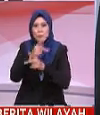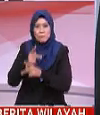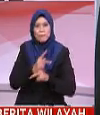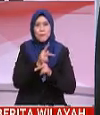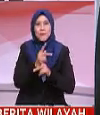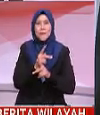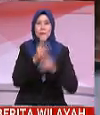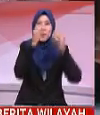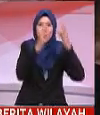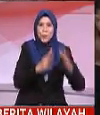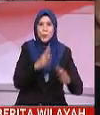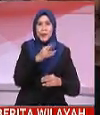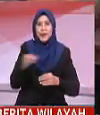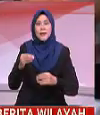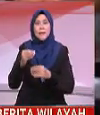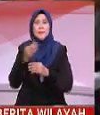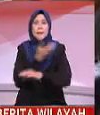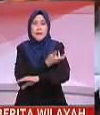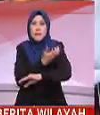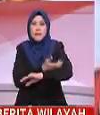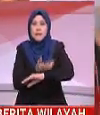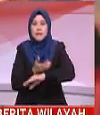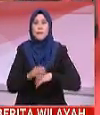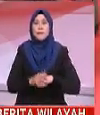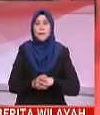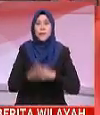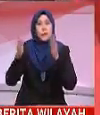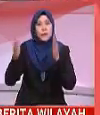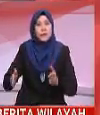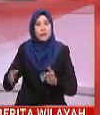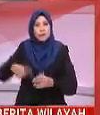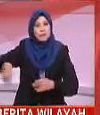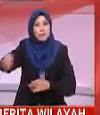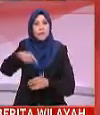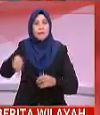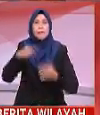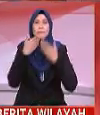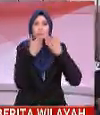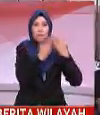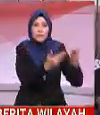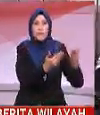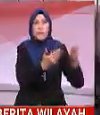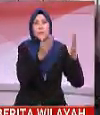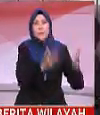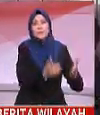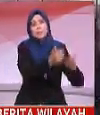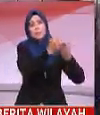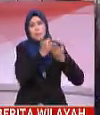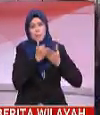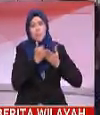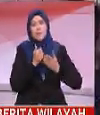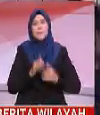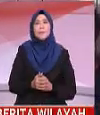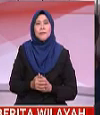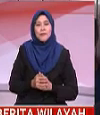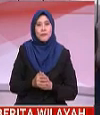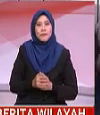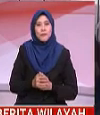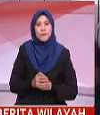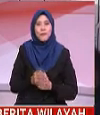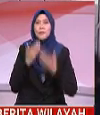guru dan pembina generasi. Para penduduk turut menzahirkan penghargaan kepada pihak terlibat. Saya sangat berterima kasih